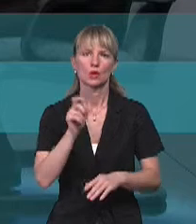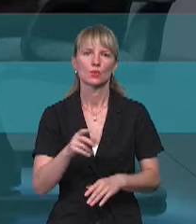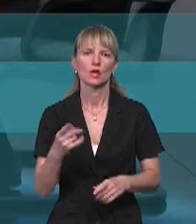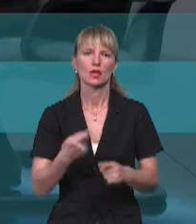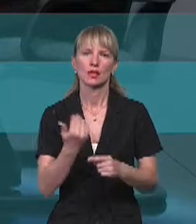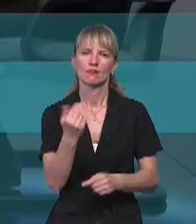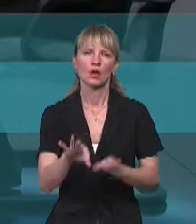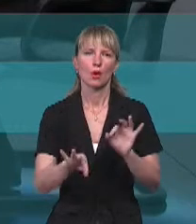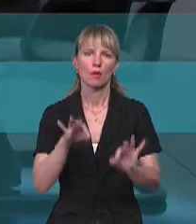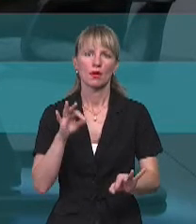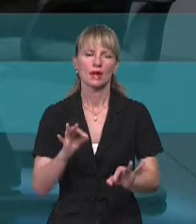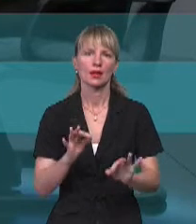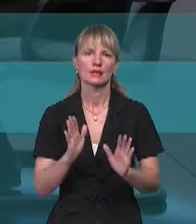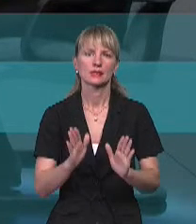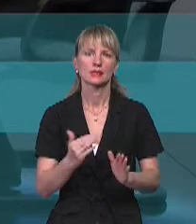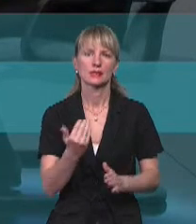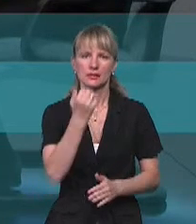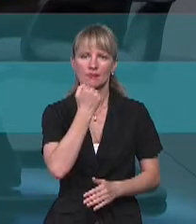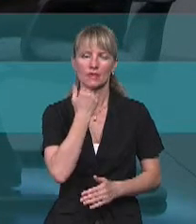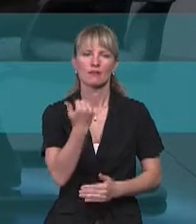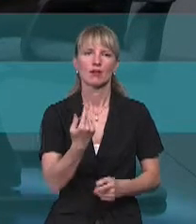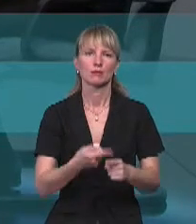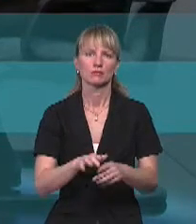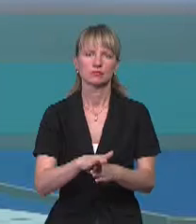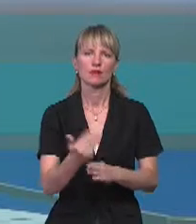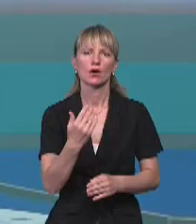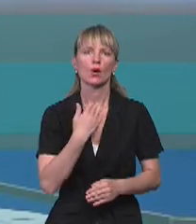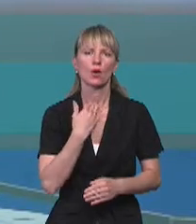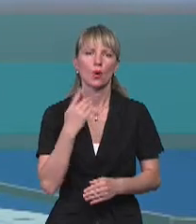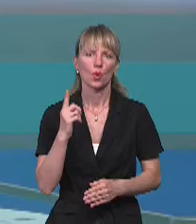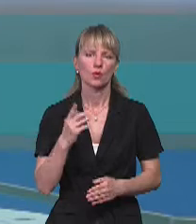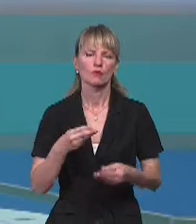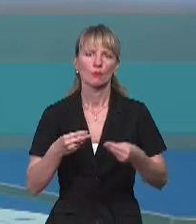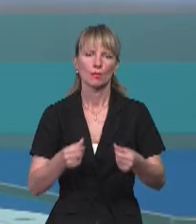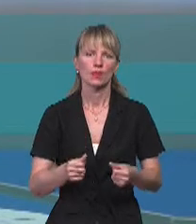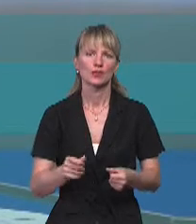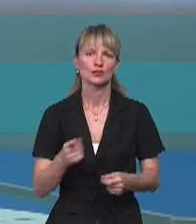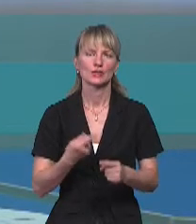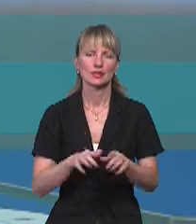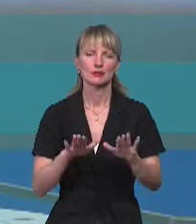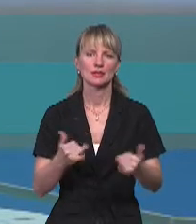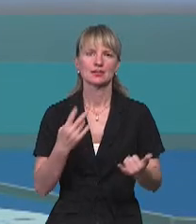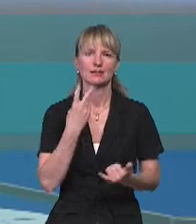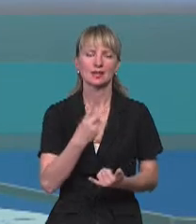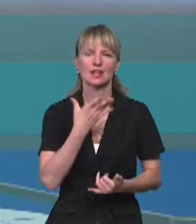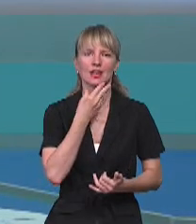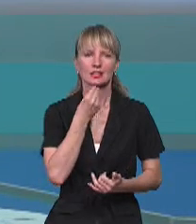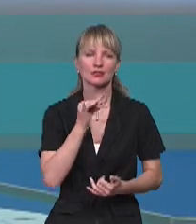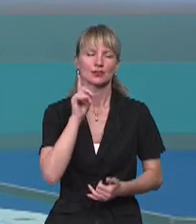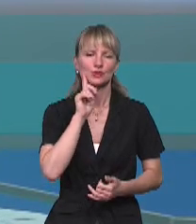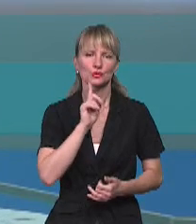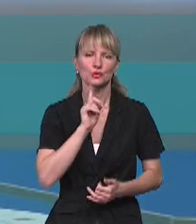ви обрали, завдяки вам це здійснилося, що саме ваш голос вплинув на те, що це місце зараз виглядає красиво та